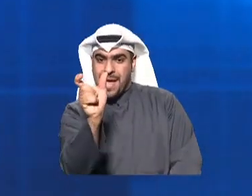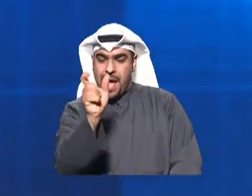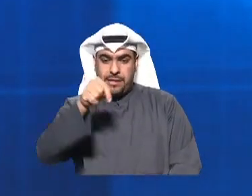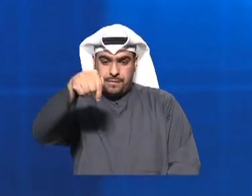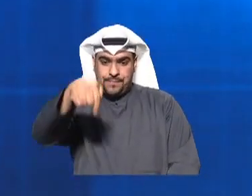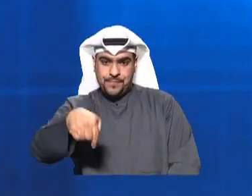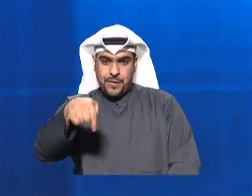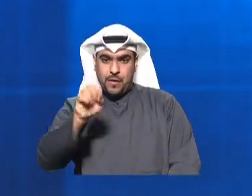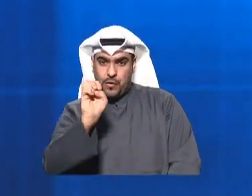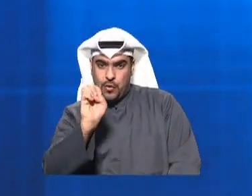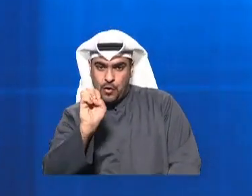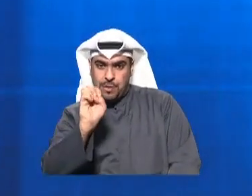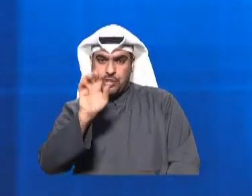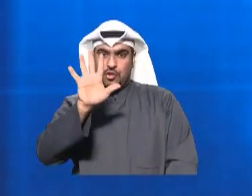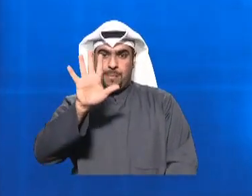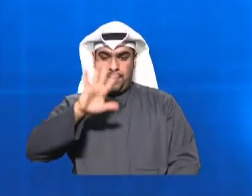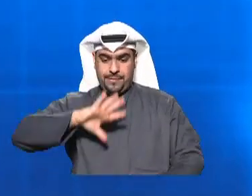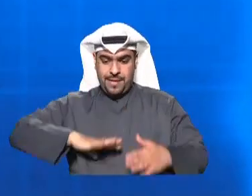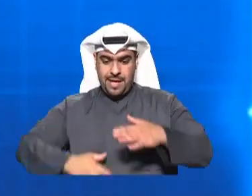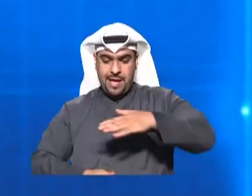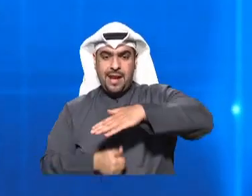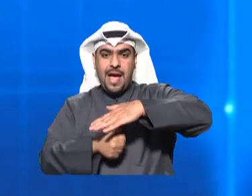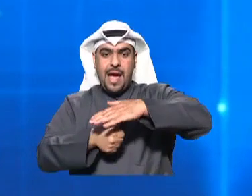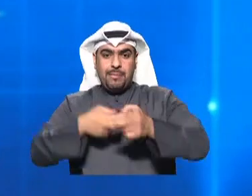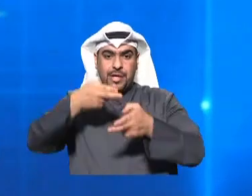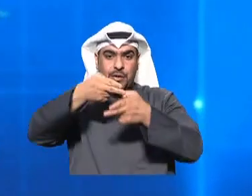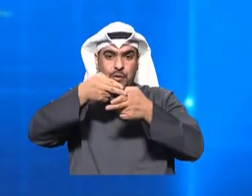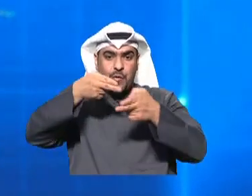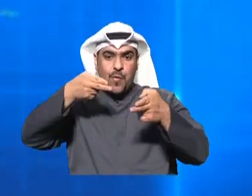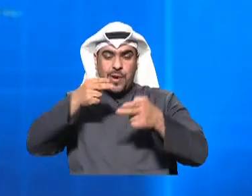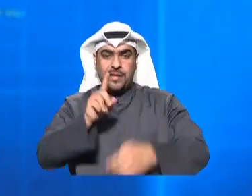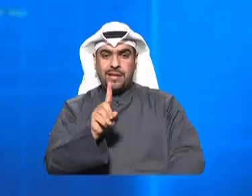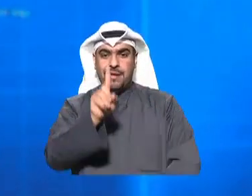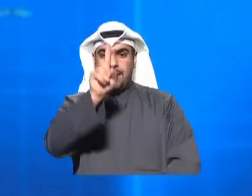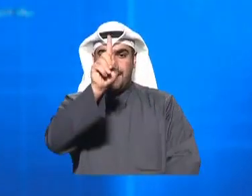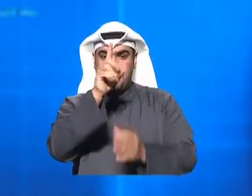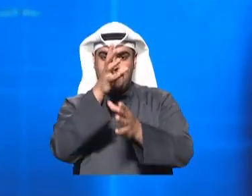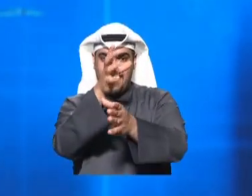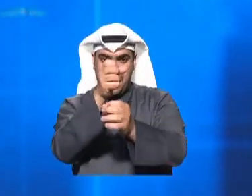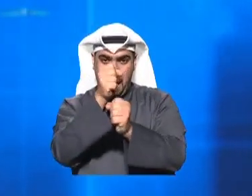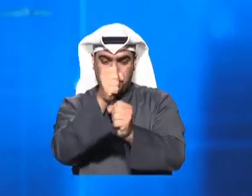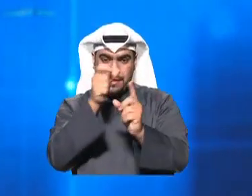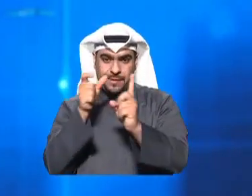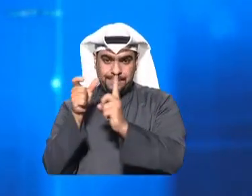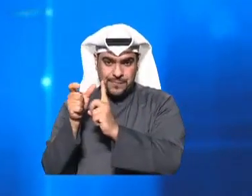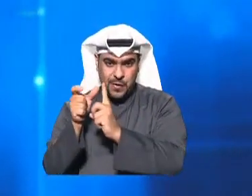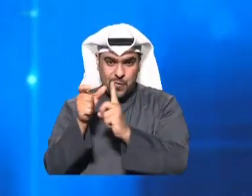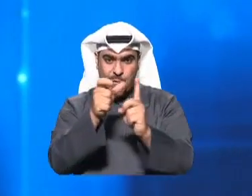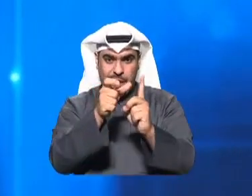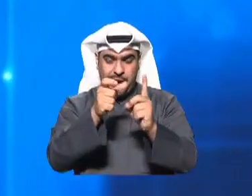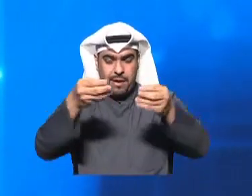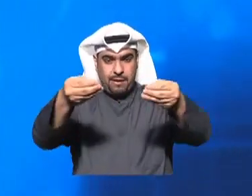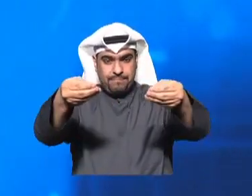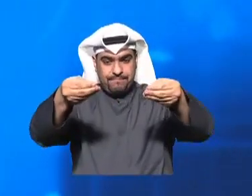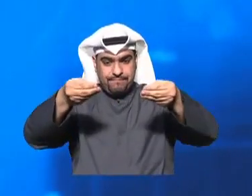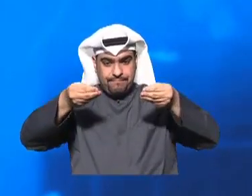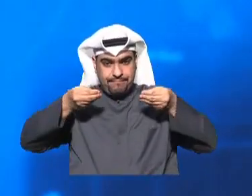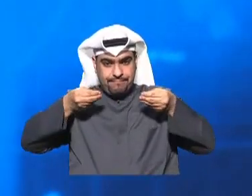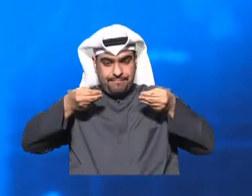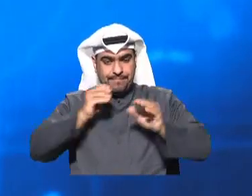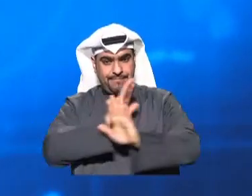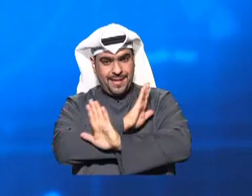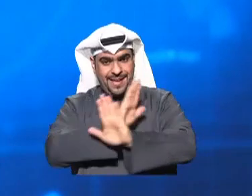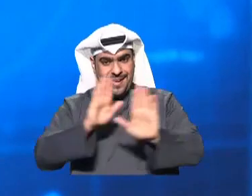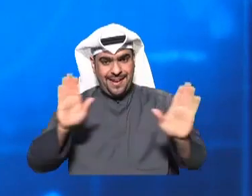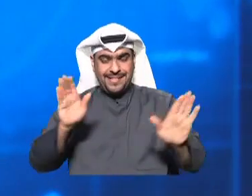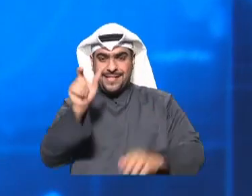البلاد الشيخ نواف الأحمد الجابر الصباح حفظه الله ورعاه أوراق اعتمادي كل من السفير